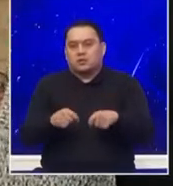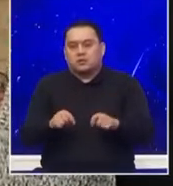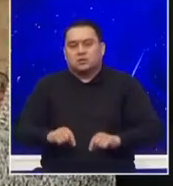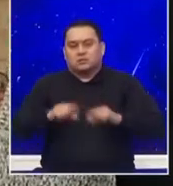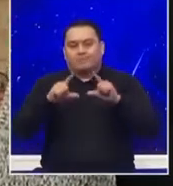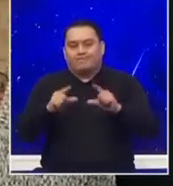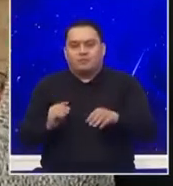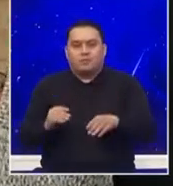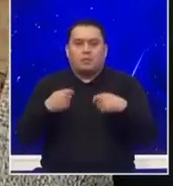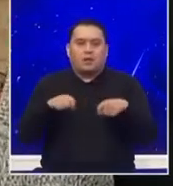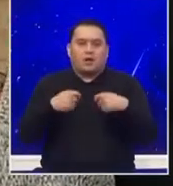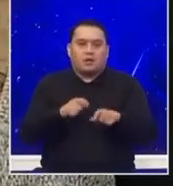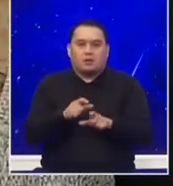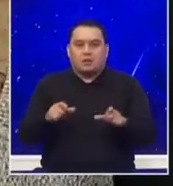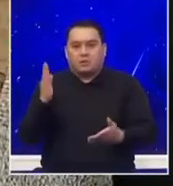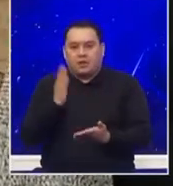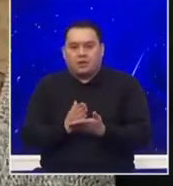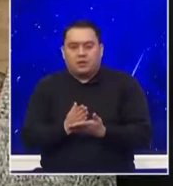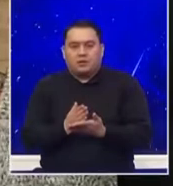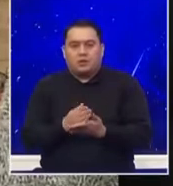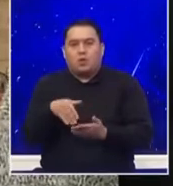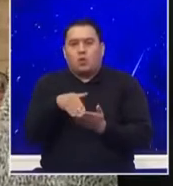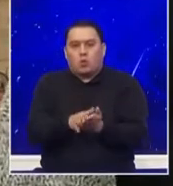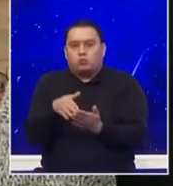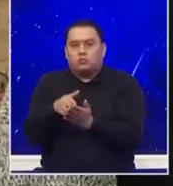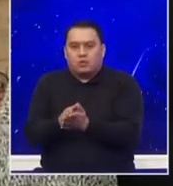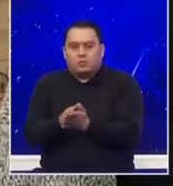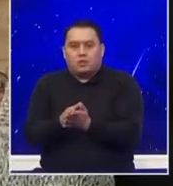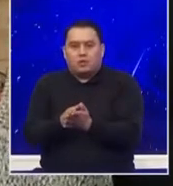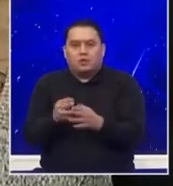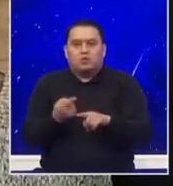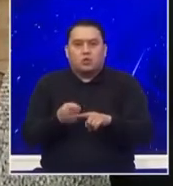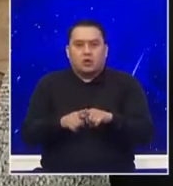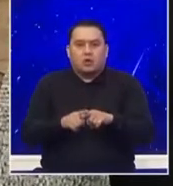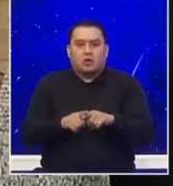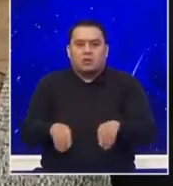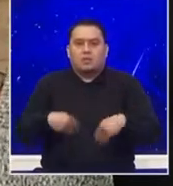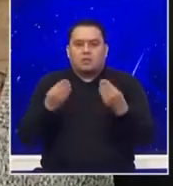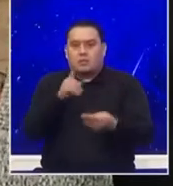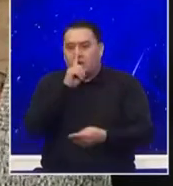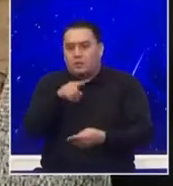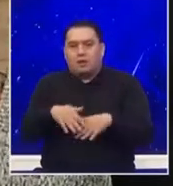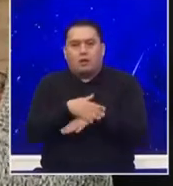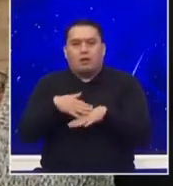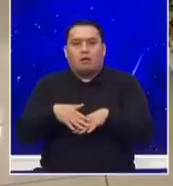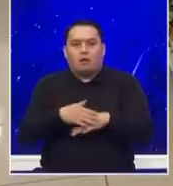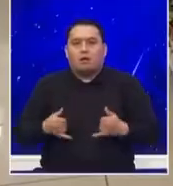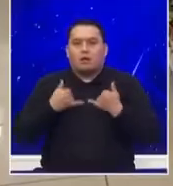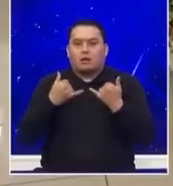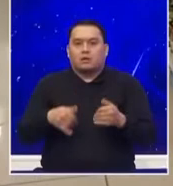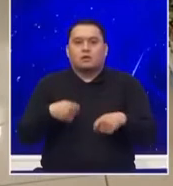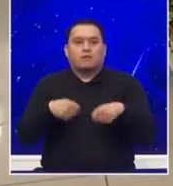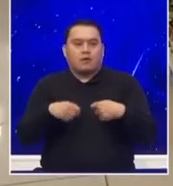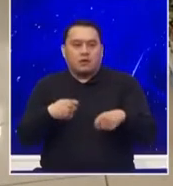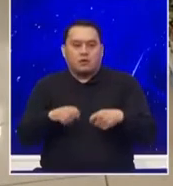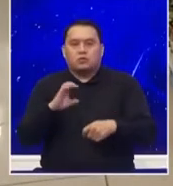сататын кісілер бар. Оптовый клиент деп айтамыз ғой, сол кісілерге жаңағы берілмейді. Бұл халыққа арналған товар.